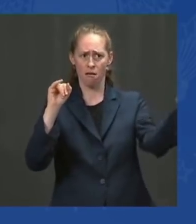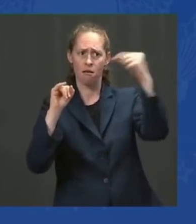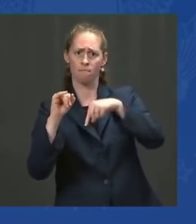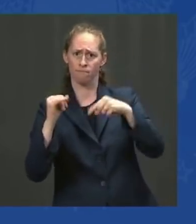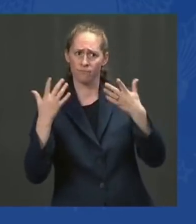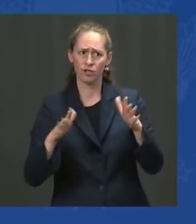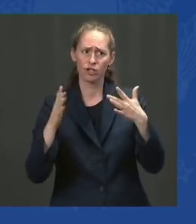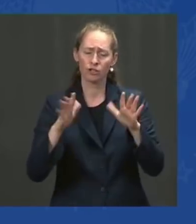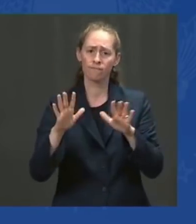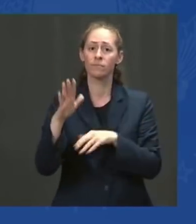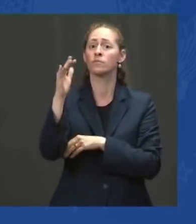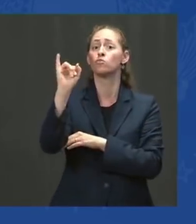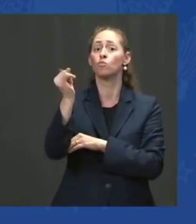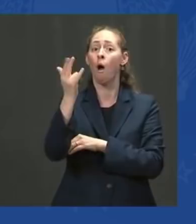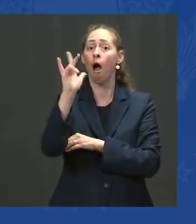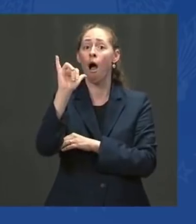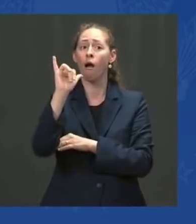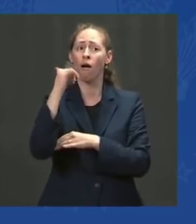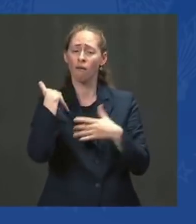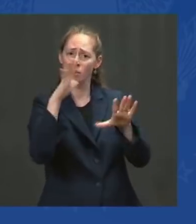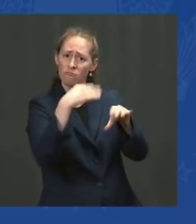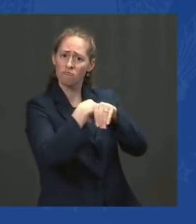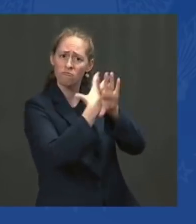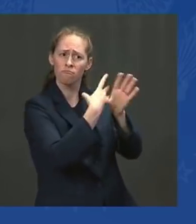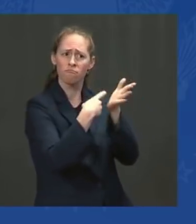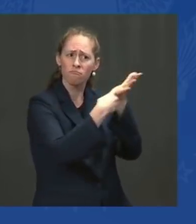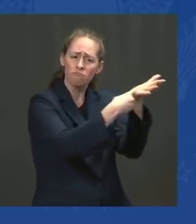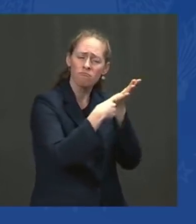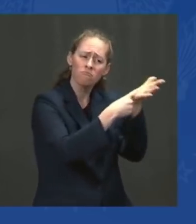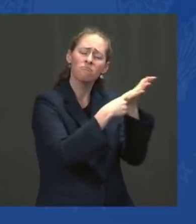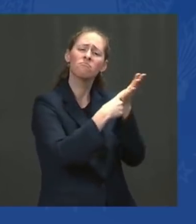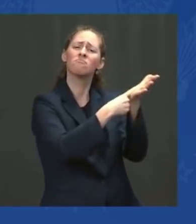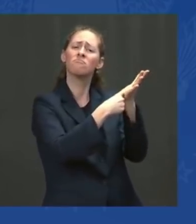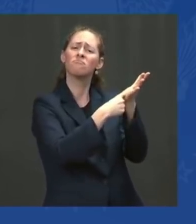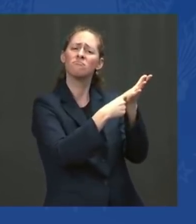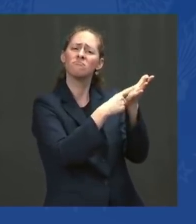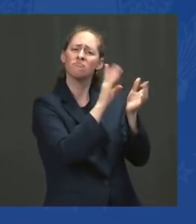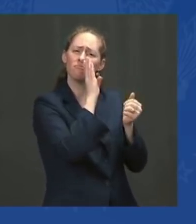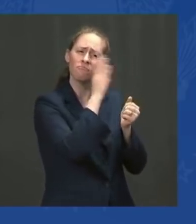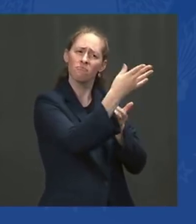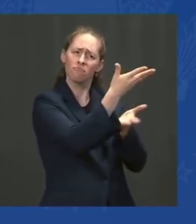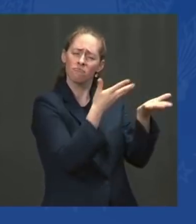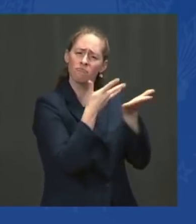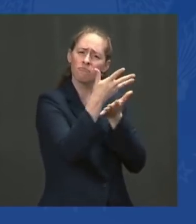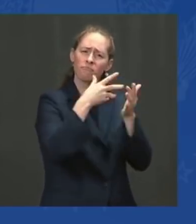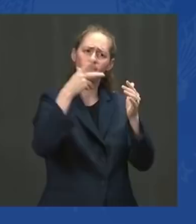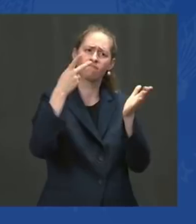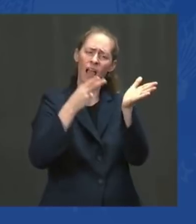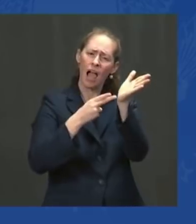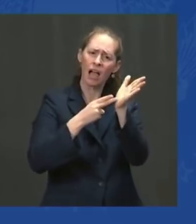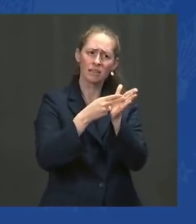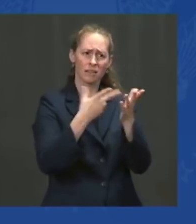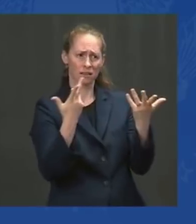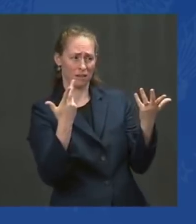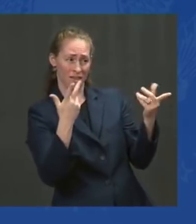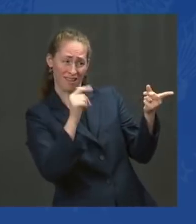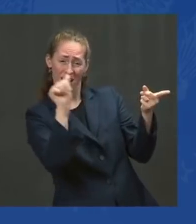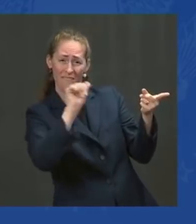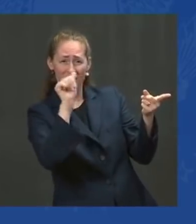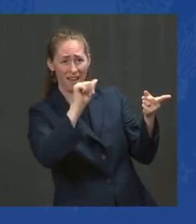全部撤出。这也是为什么在最近的塔利班武装风卷残云般